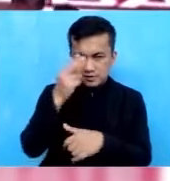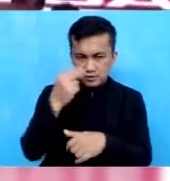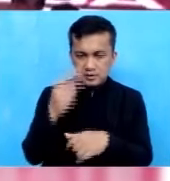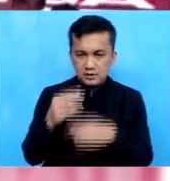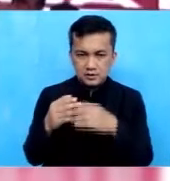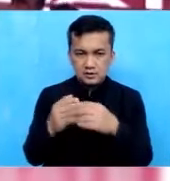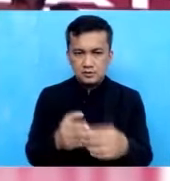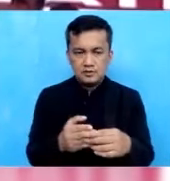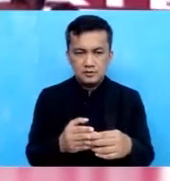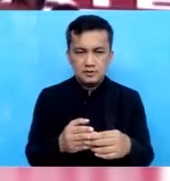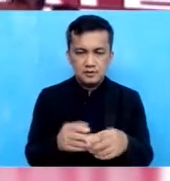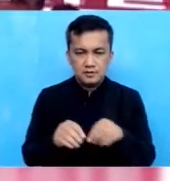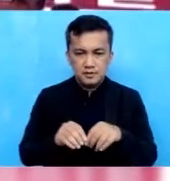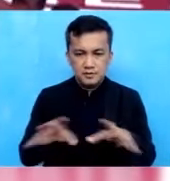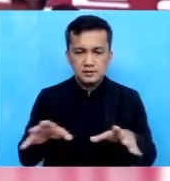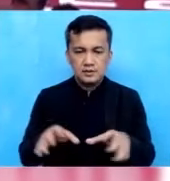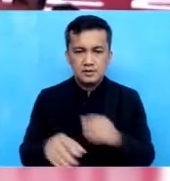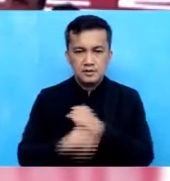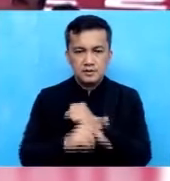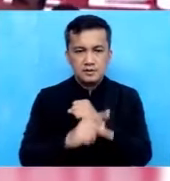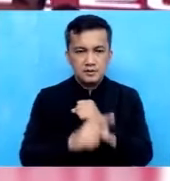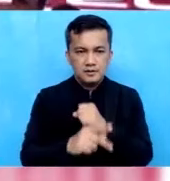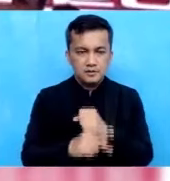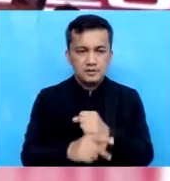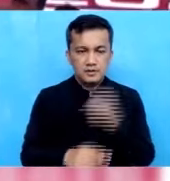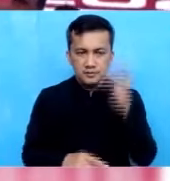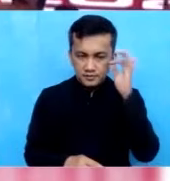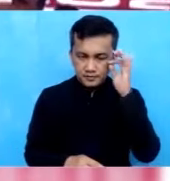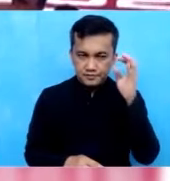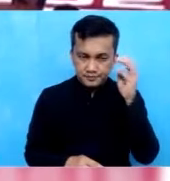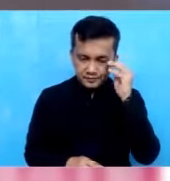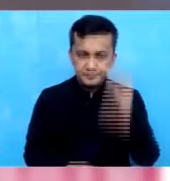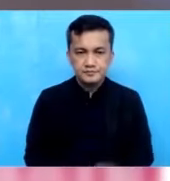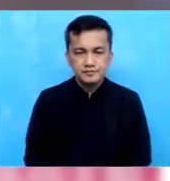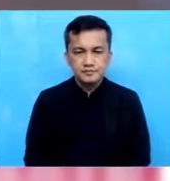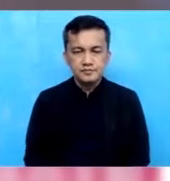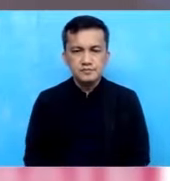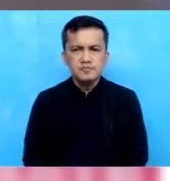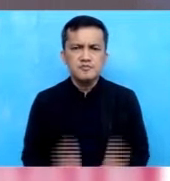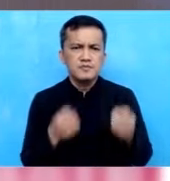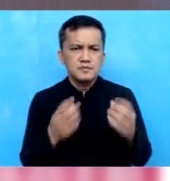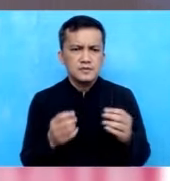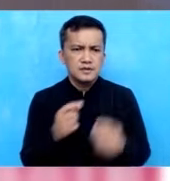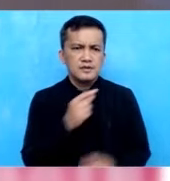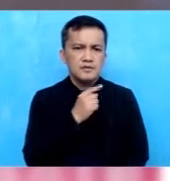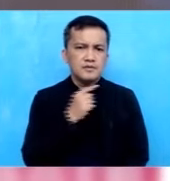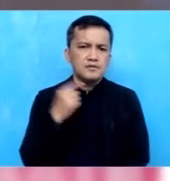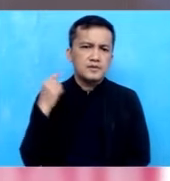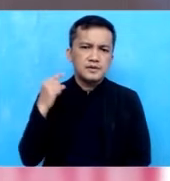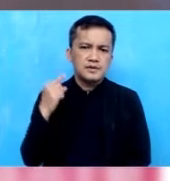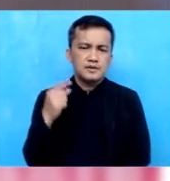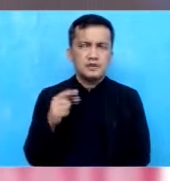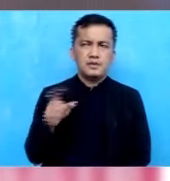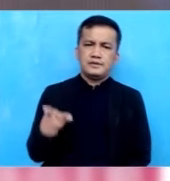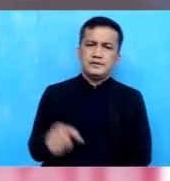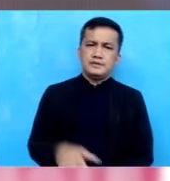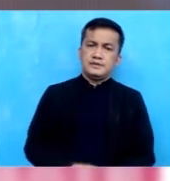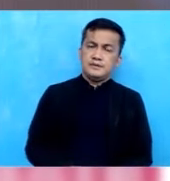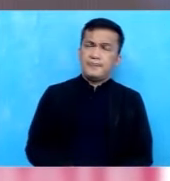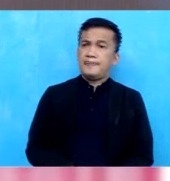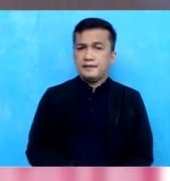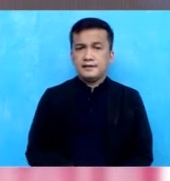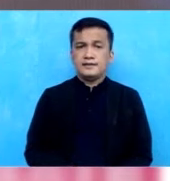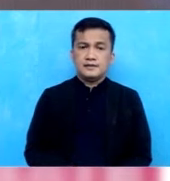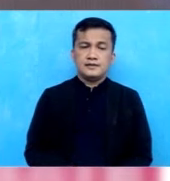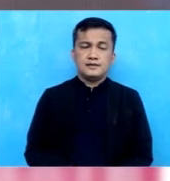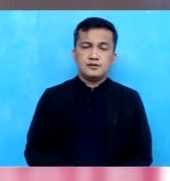ng pagpapakalat ng propaganda laban sa mga Marcos. Marami sa mga pare na sa halip na